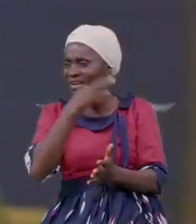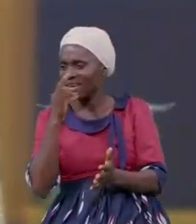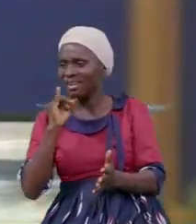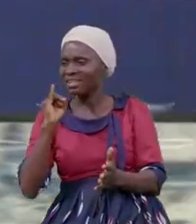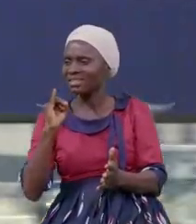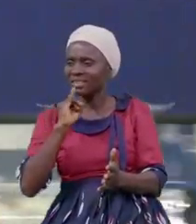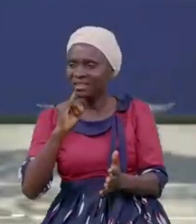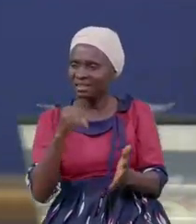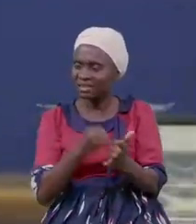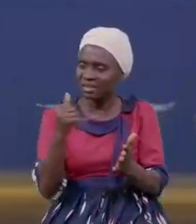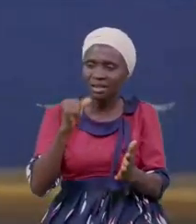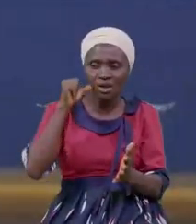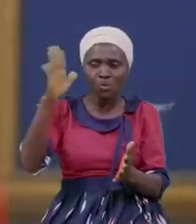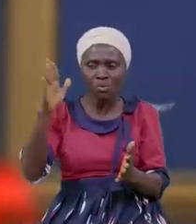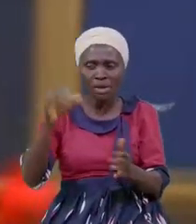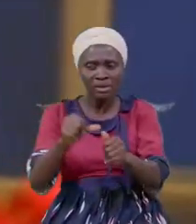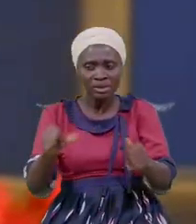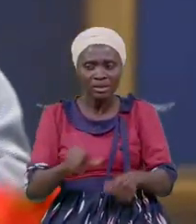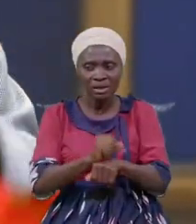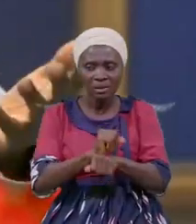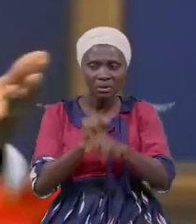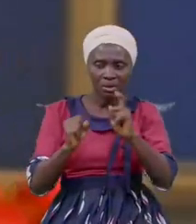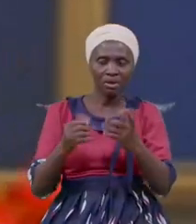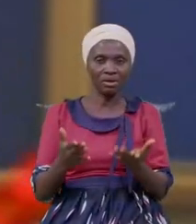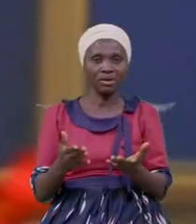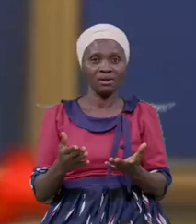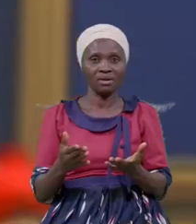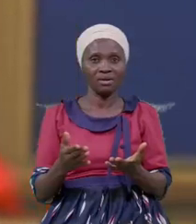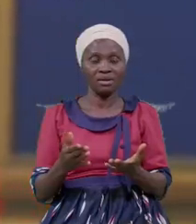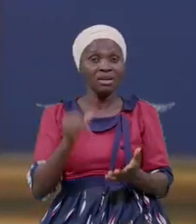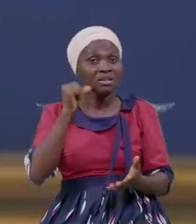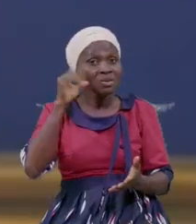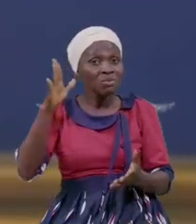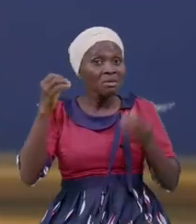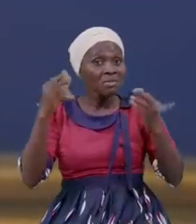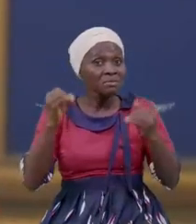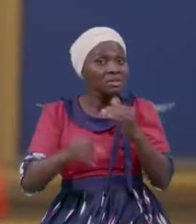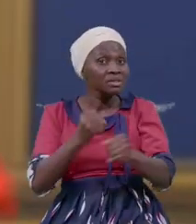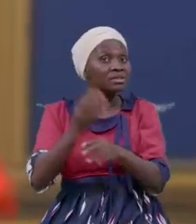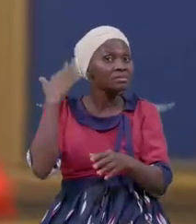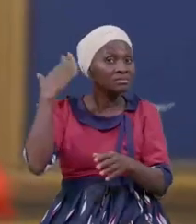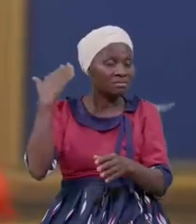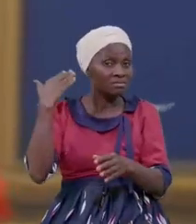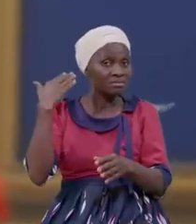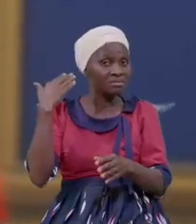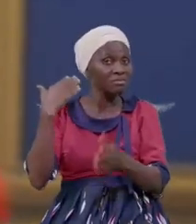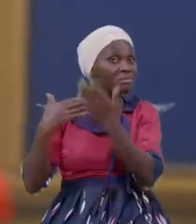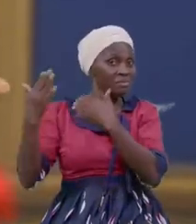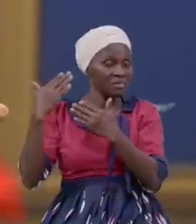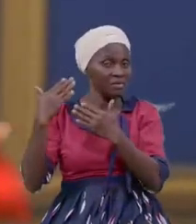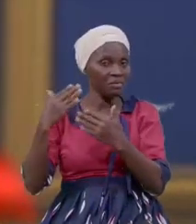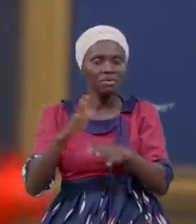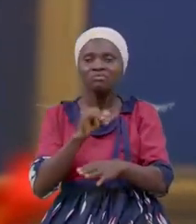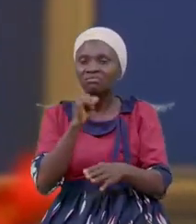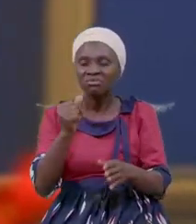vigne les femmes il a de cela plusieurs années ne conduisaient pas les bus ne